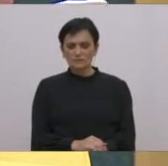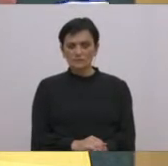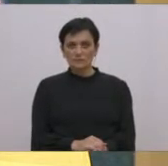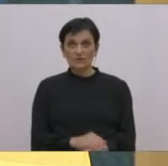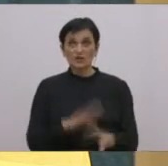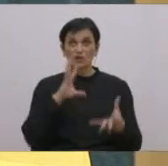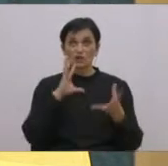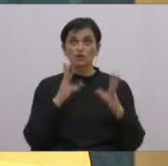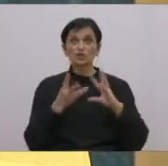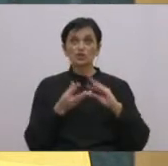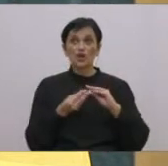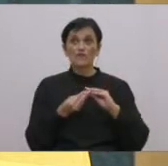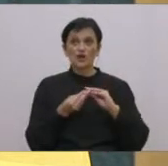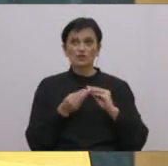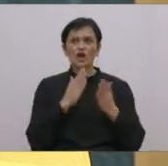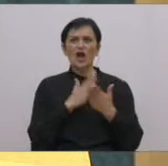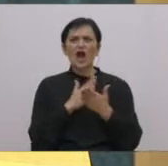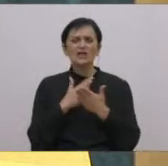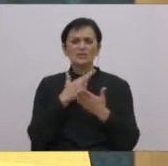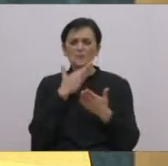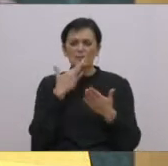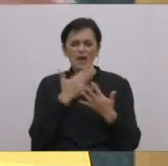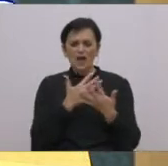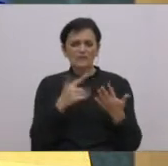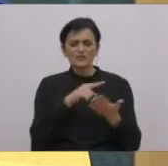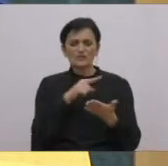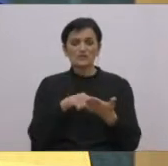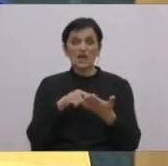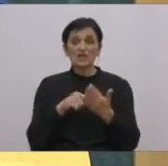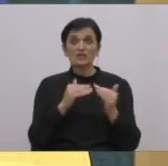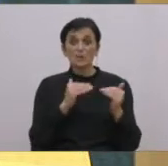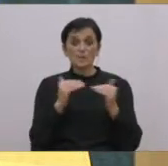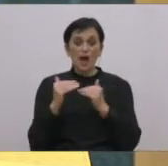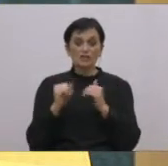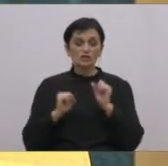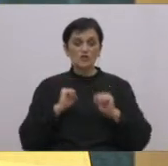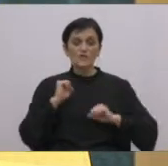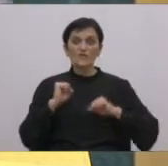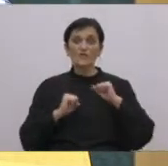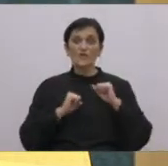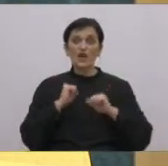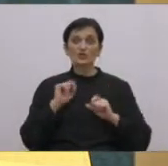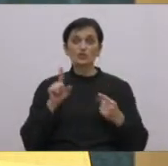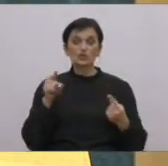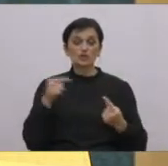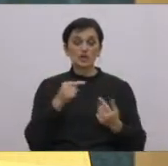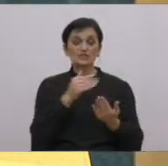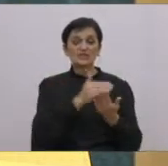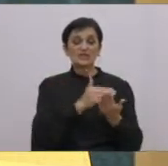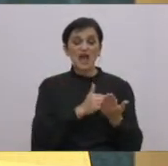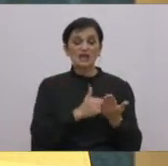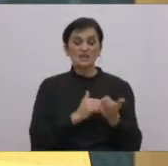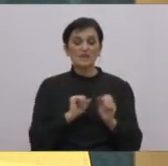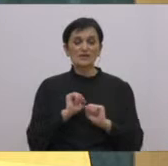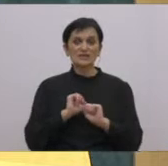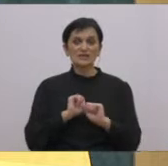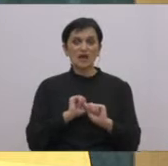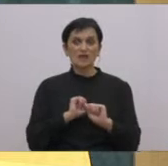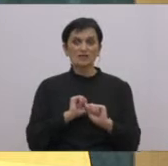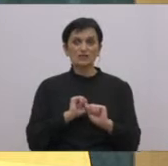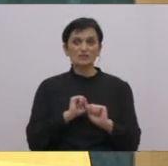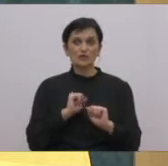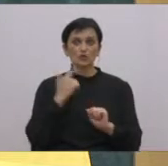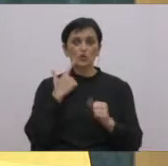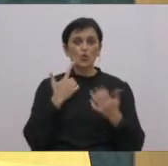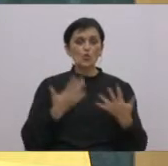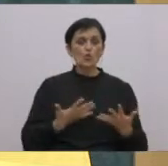Şeva jamebdi, ratkom da, ari zalean beuri sakitxi ubraul maksimalurat vetsadet rom shetsavamisi reglamentis datsvit, ase tvkat,